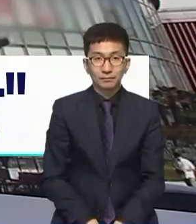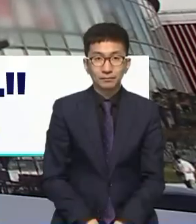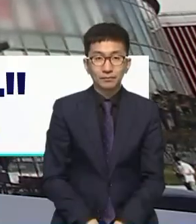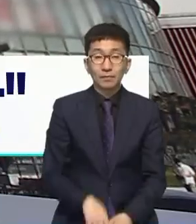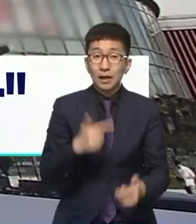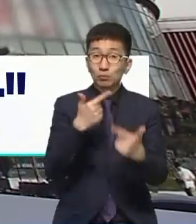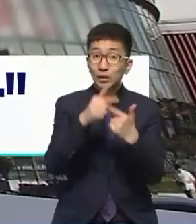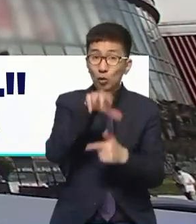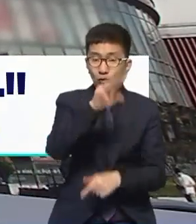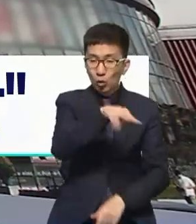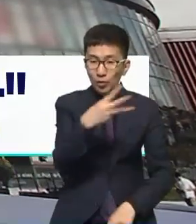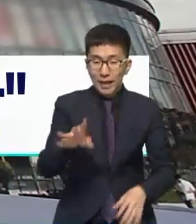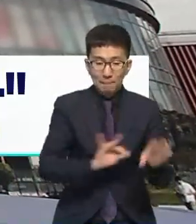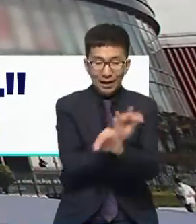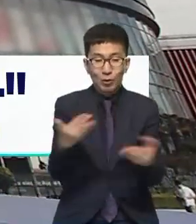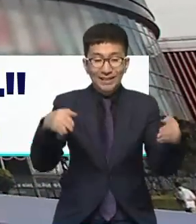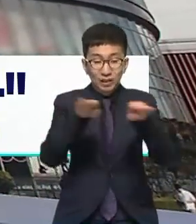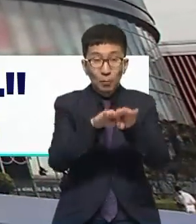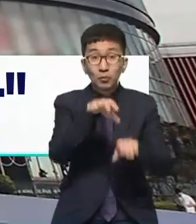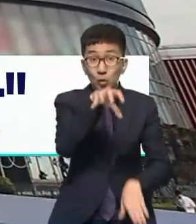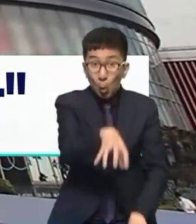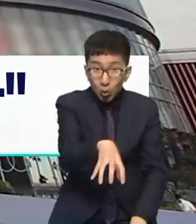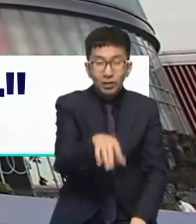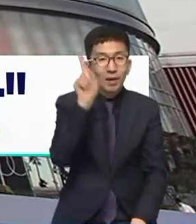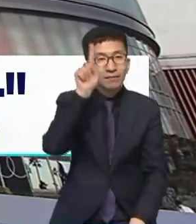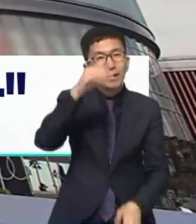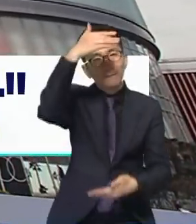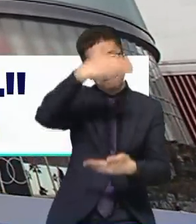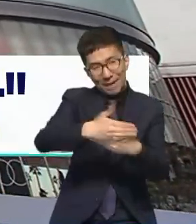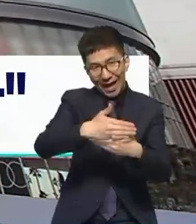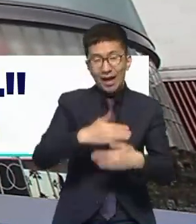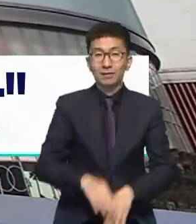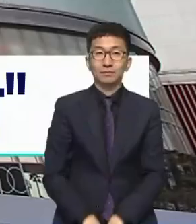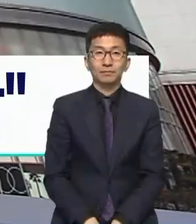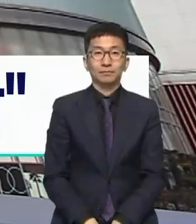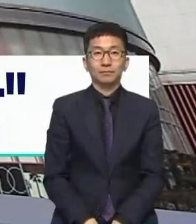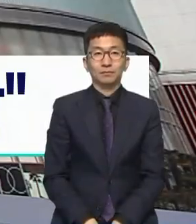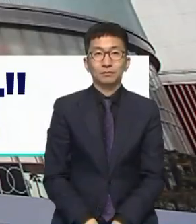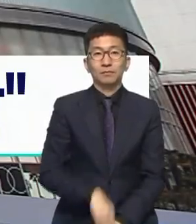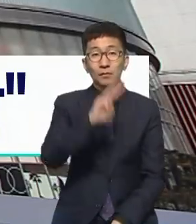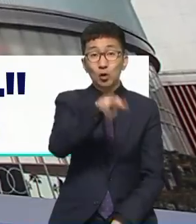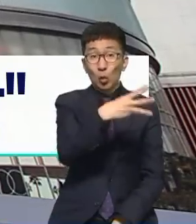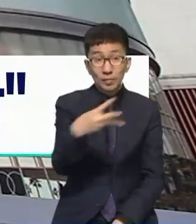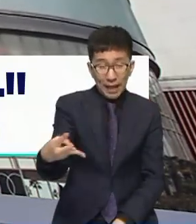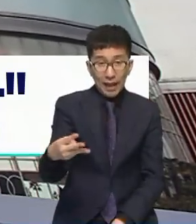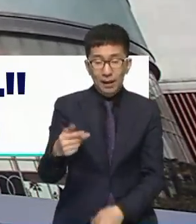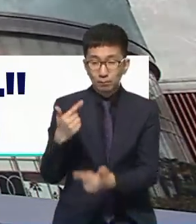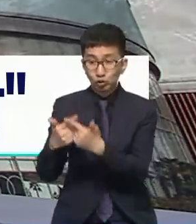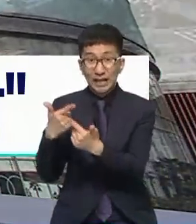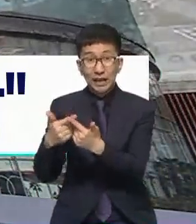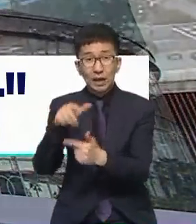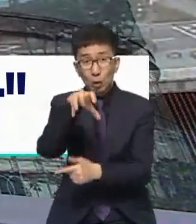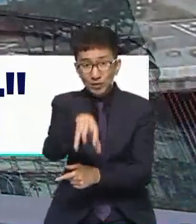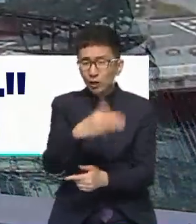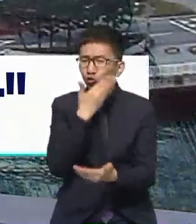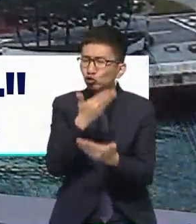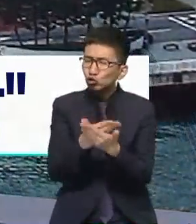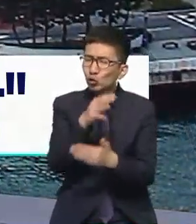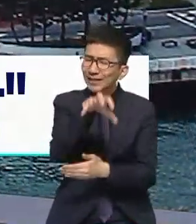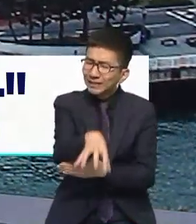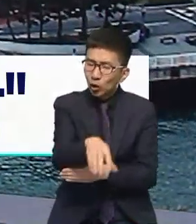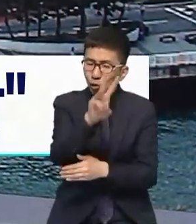부산에 있는 롯데백화점 광복점이 내일부터 강제로 문을 닫게 됐습니다. 롯데가 부산의 랜드마크가